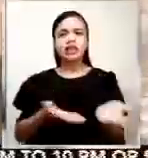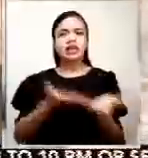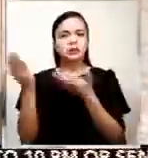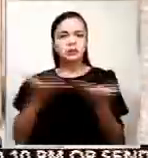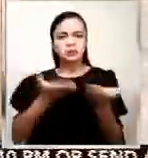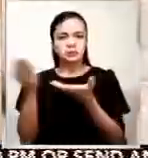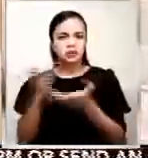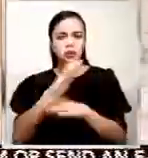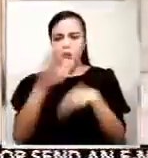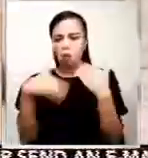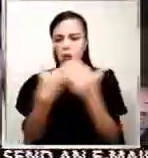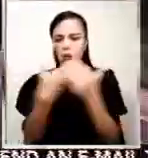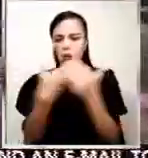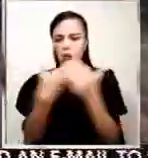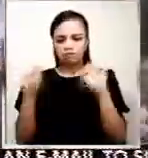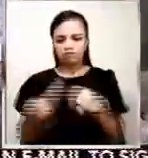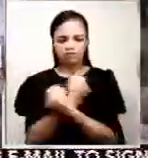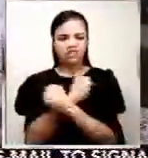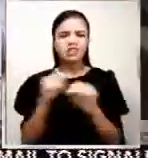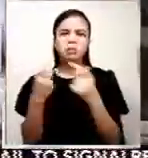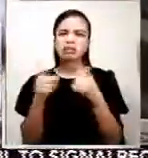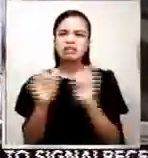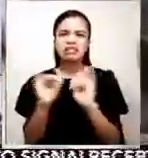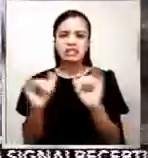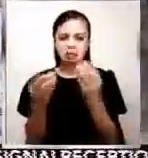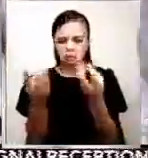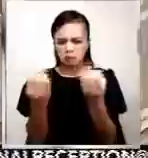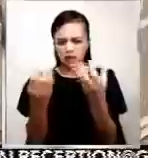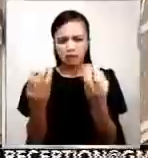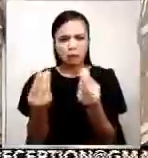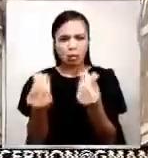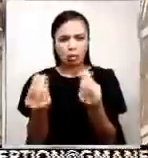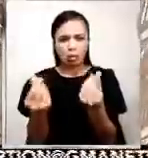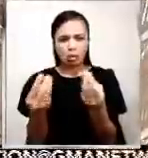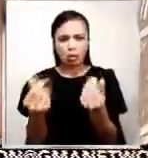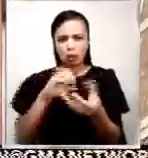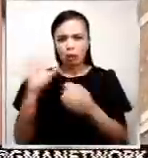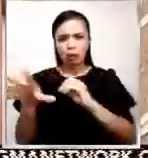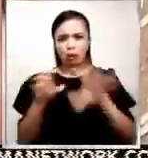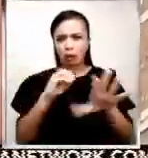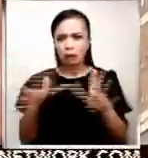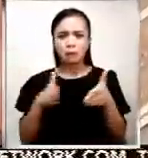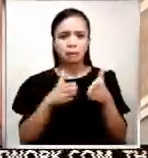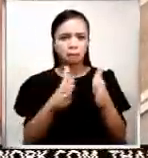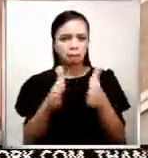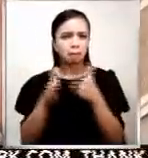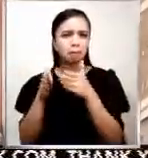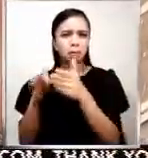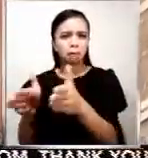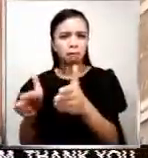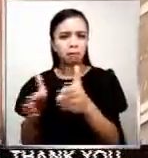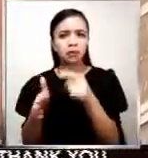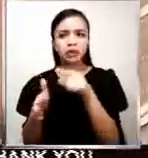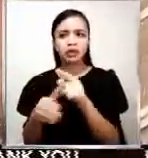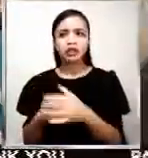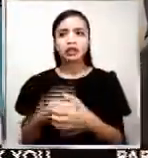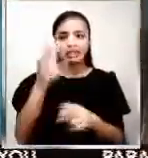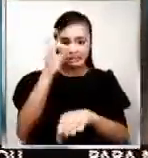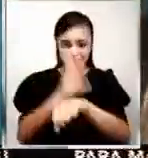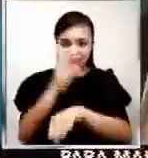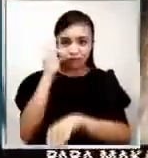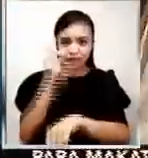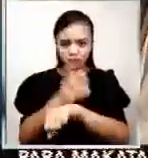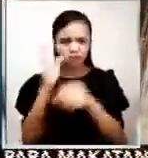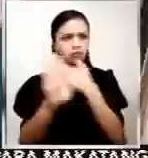ngayon, balot pa rin ang putik at basura ang mga kalsada. Si Christopher Heng, 7 beses nang pabalik-balik